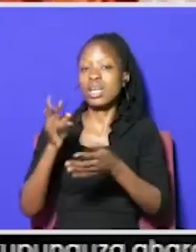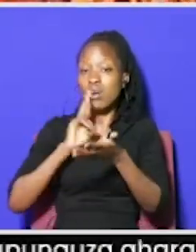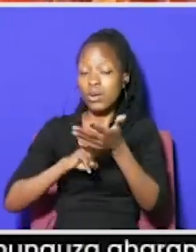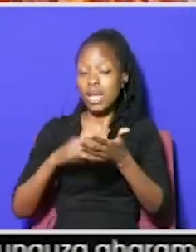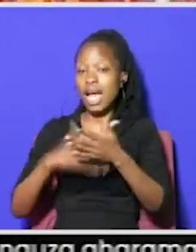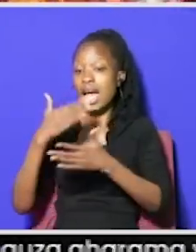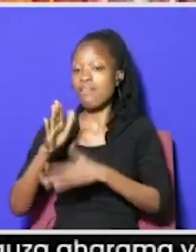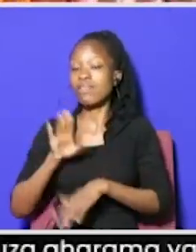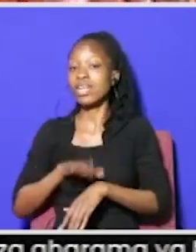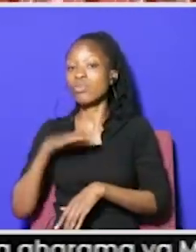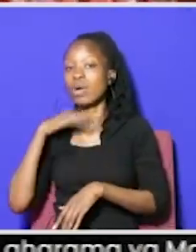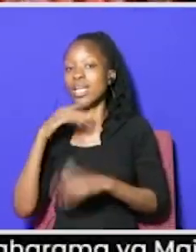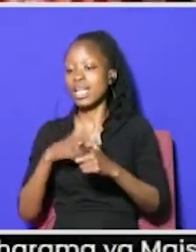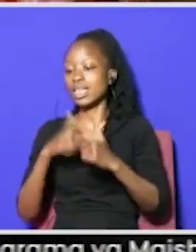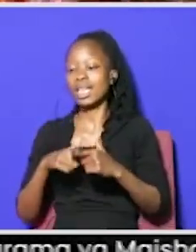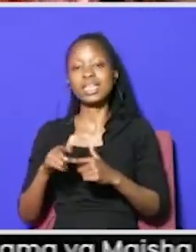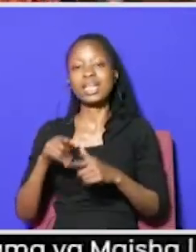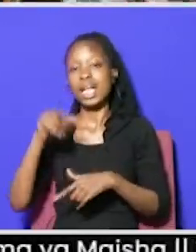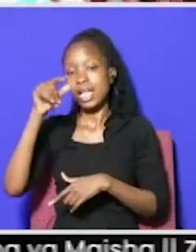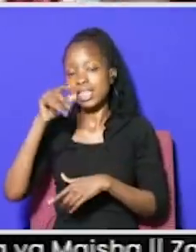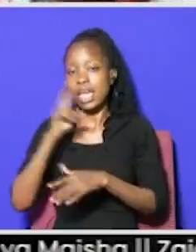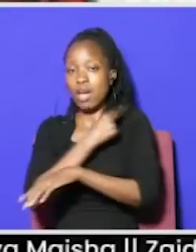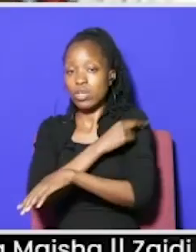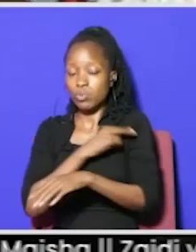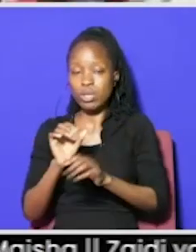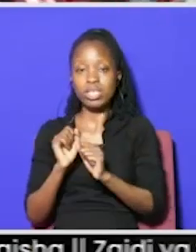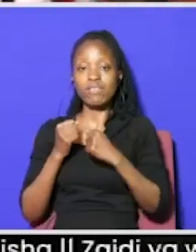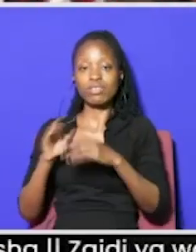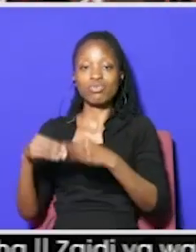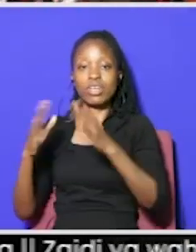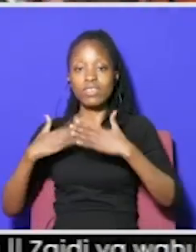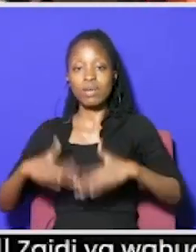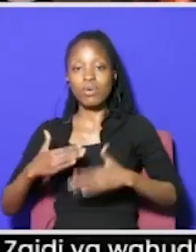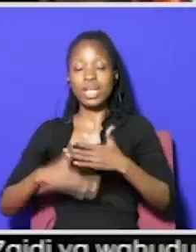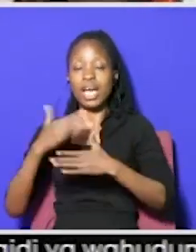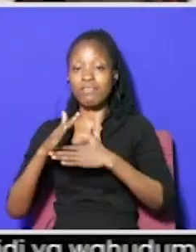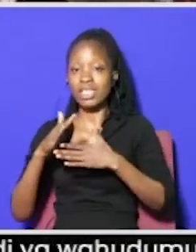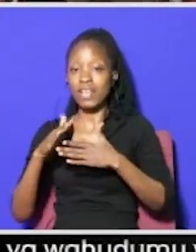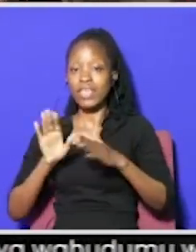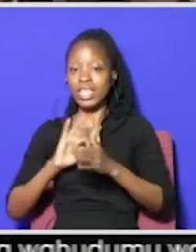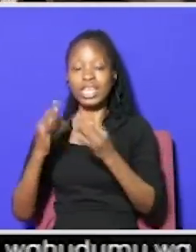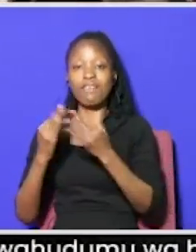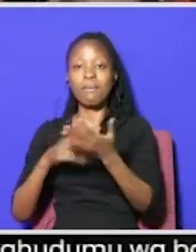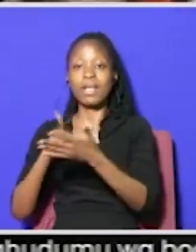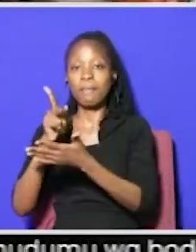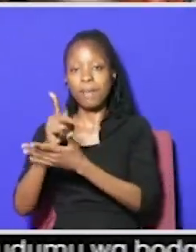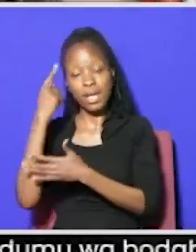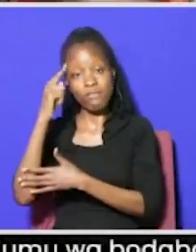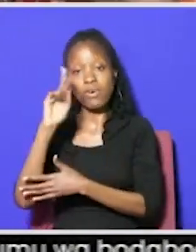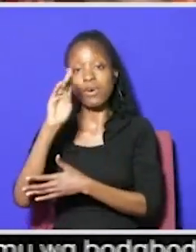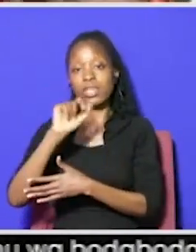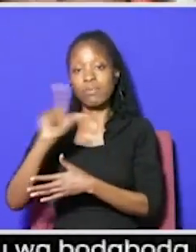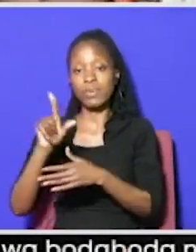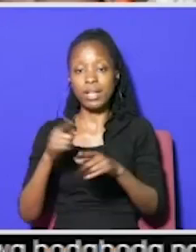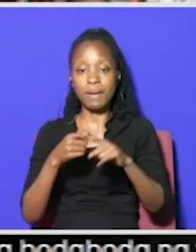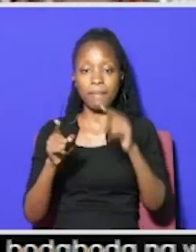hiyo ilikataa kuachilia mwili wa marehemu hadi pale malipo ya matibabu yatakapokamilishwa. Hata hivyo, hapo baadaye vyama